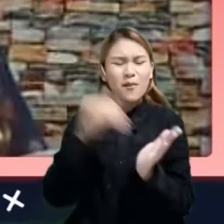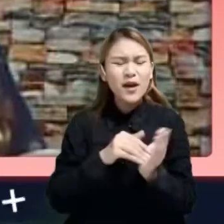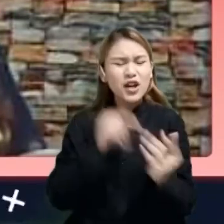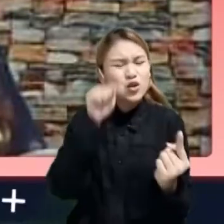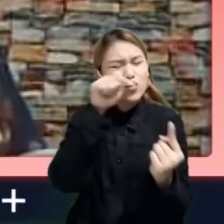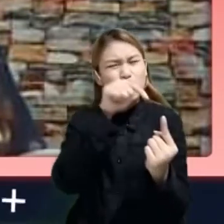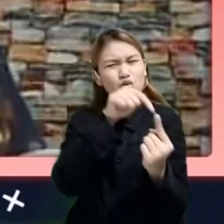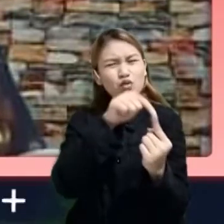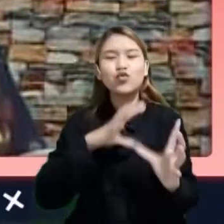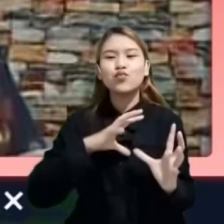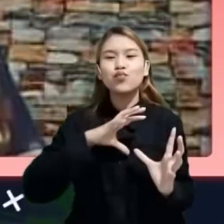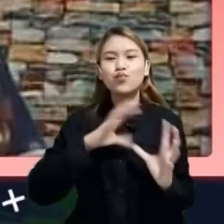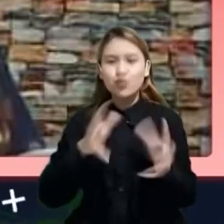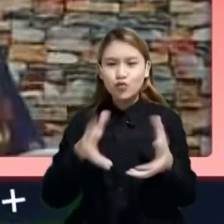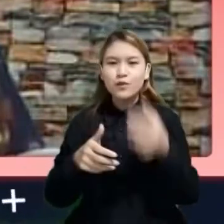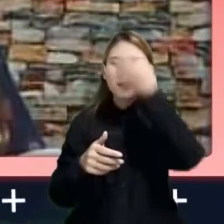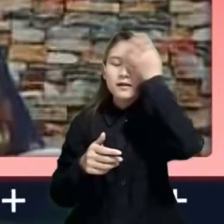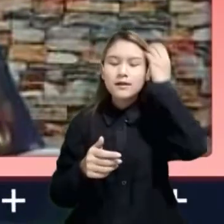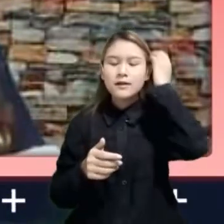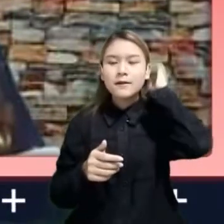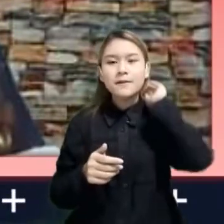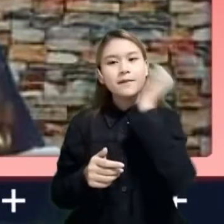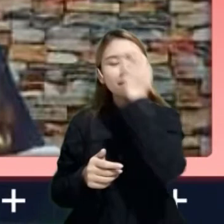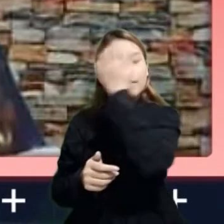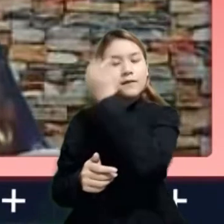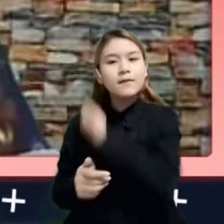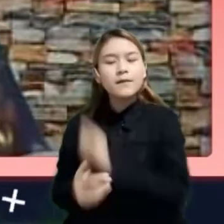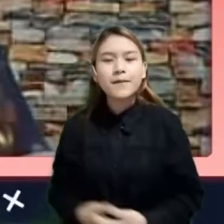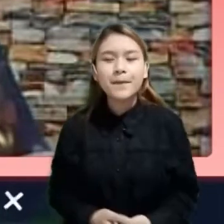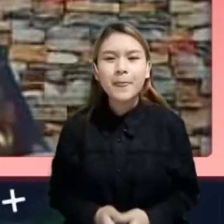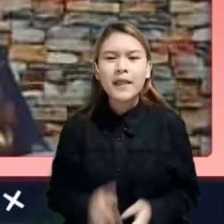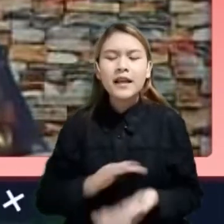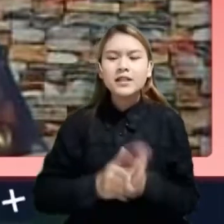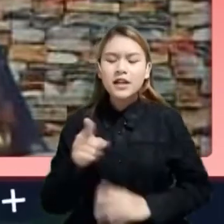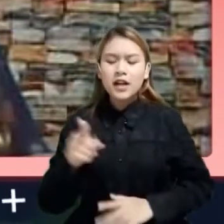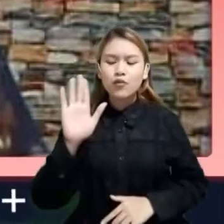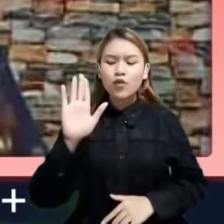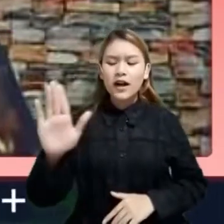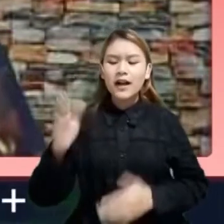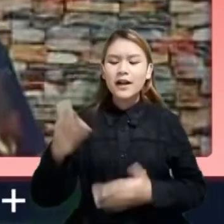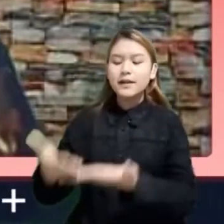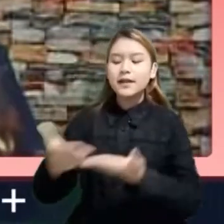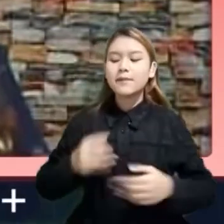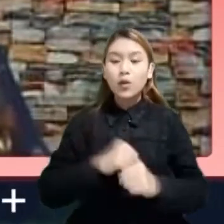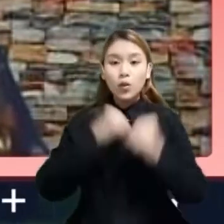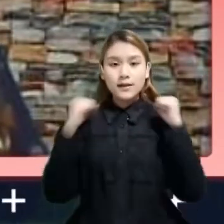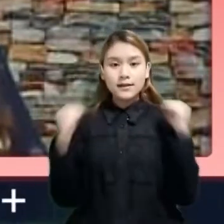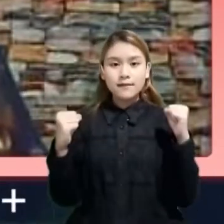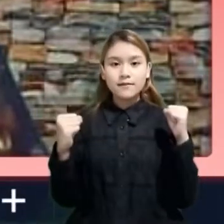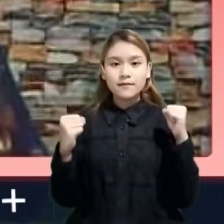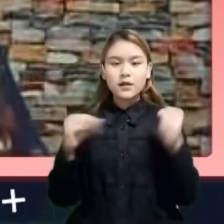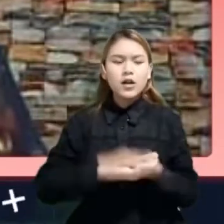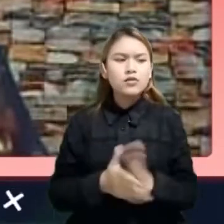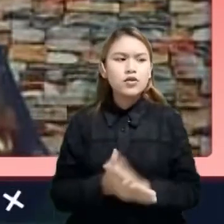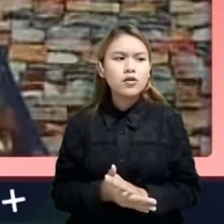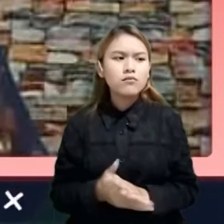kamu akan menerima kuasa kalau Roh Kudus turun ke atas kamu. Apakah Roh Kudus itulah kuasa itu? Roh Kudus bukan